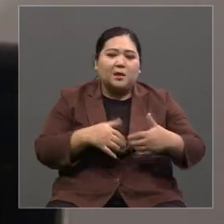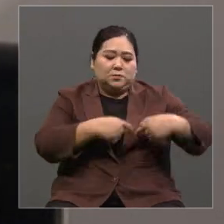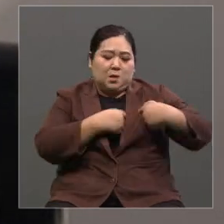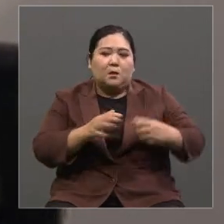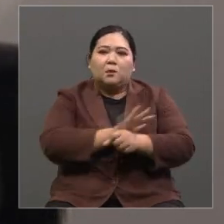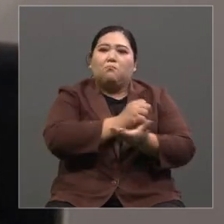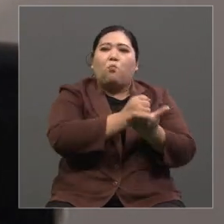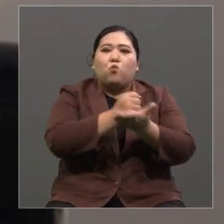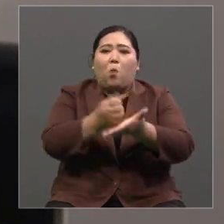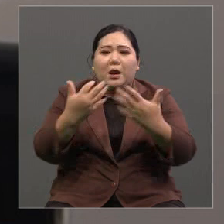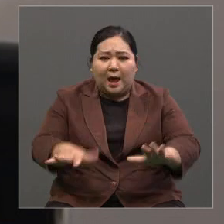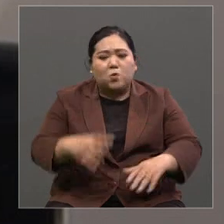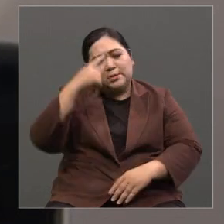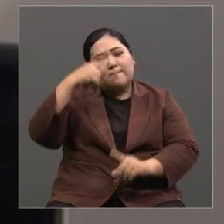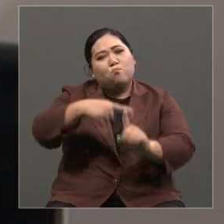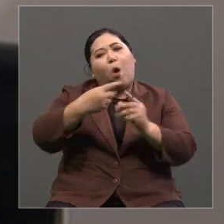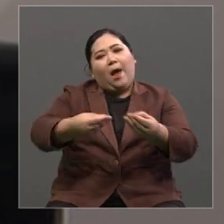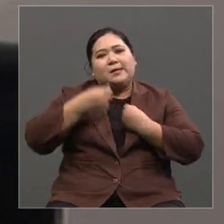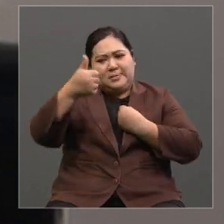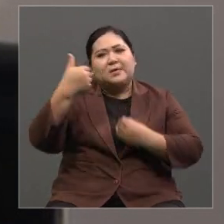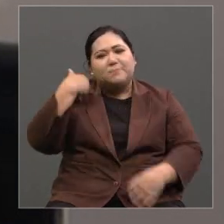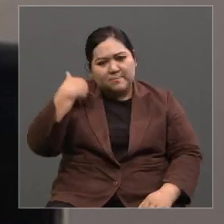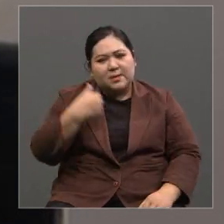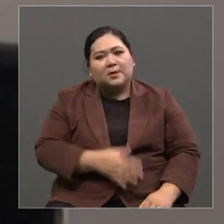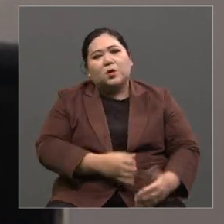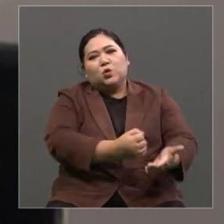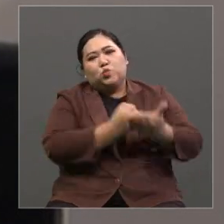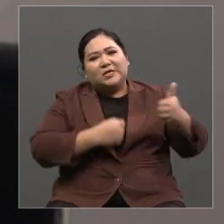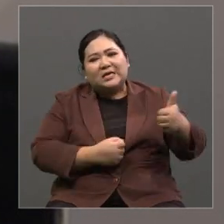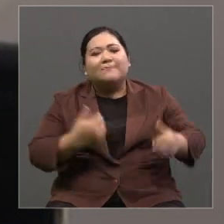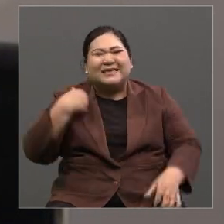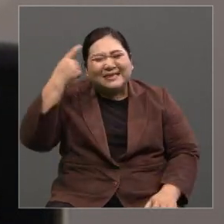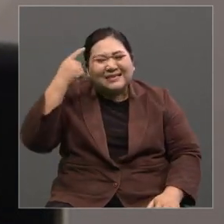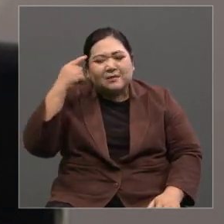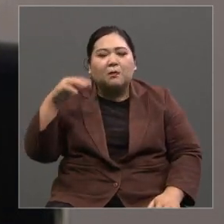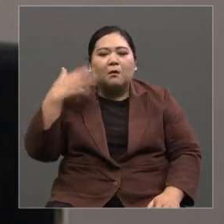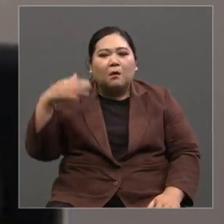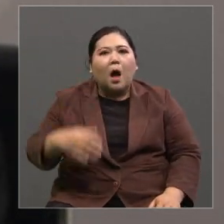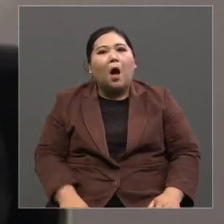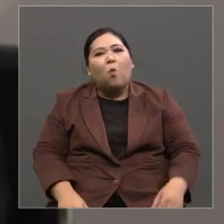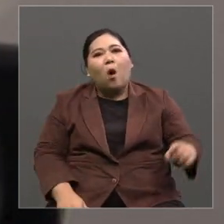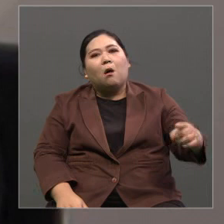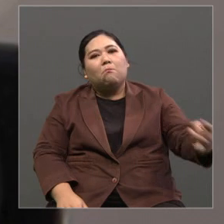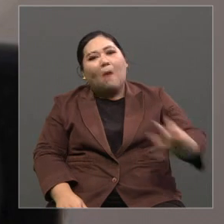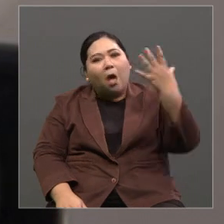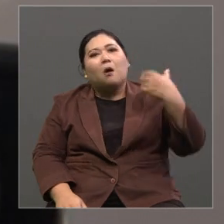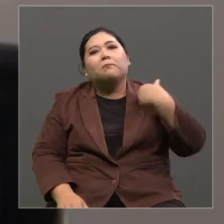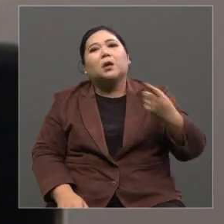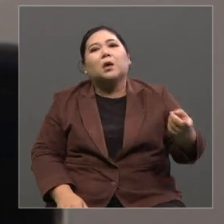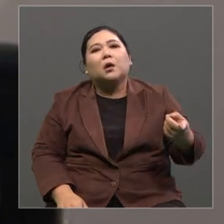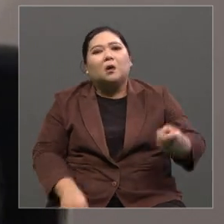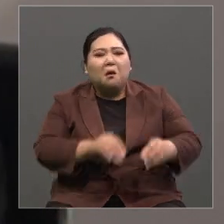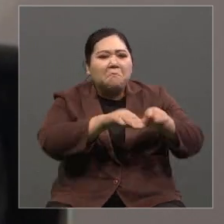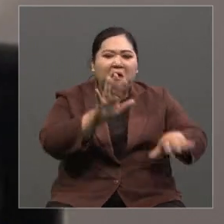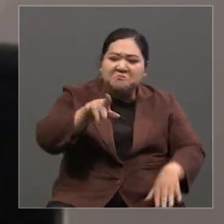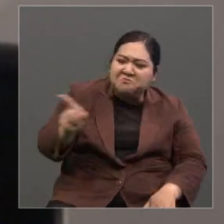บริสุทธิ์เนี่ยเราน่าจะได้รับสิ่งดีๆตอบแทนมาจากลูกความของเราบ้างแต่ปรากฏว่าเขามีการไปพูดว่ากับ FC